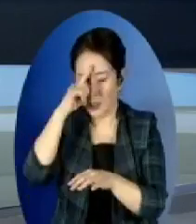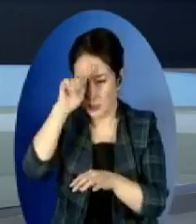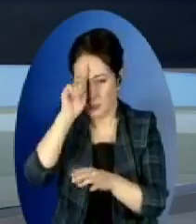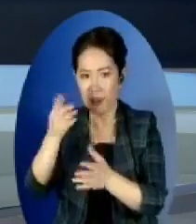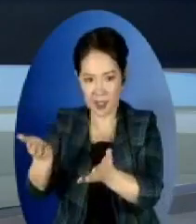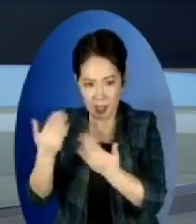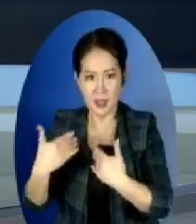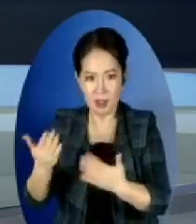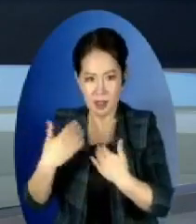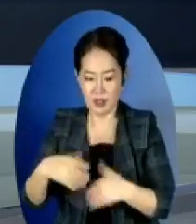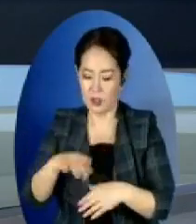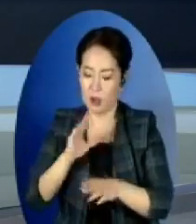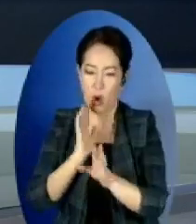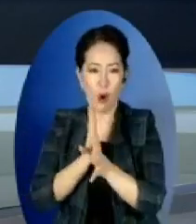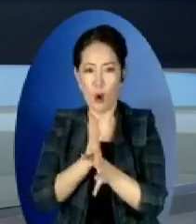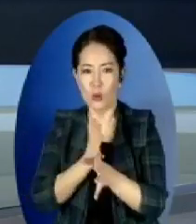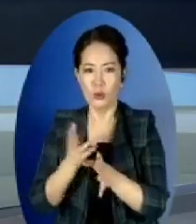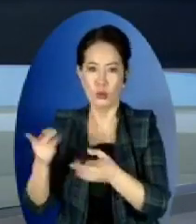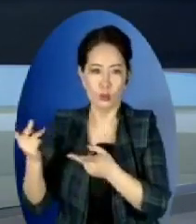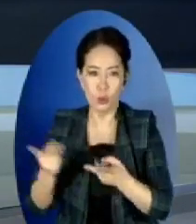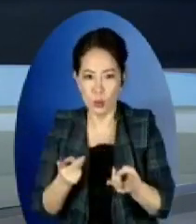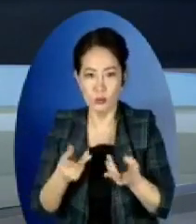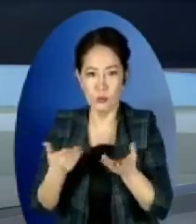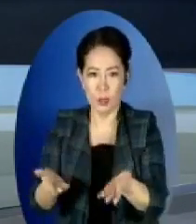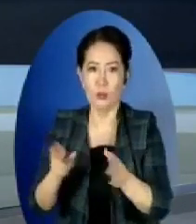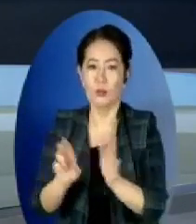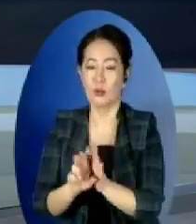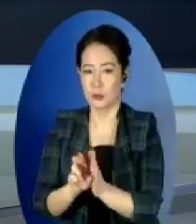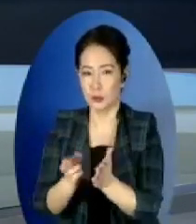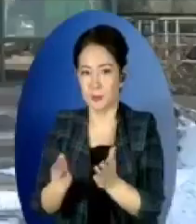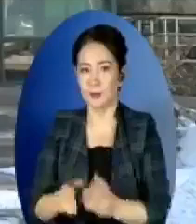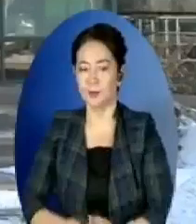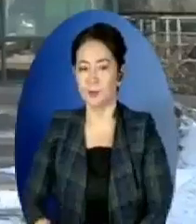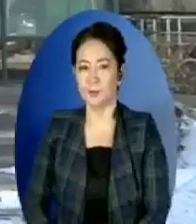хандан очир дараалалгүй үйлчлүүлэх боломжтой.